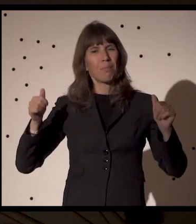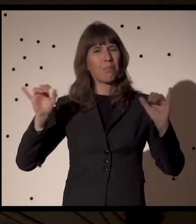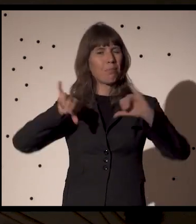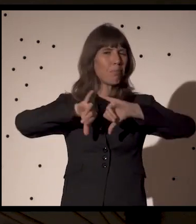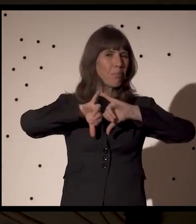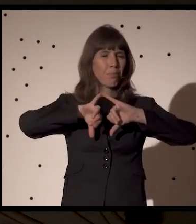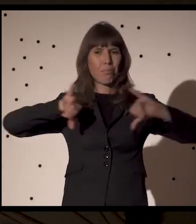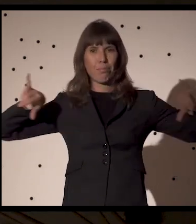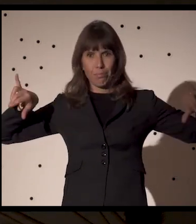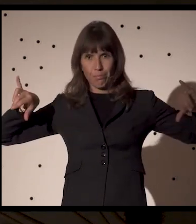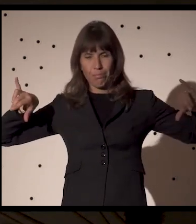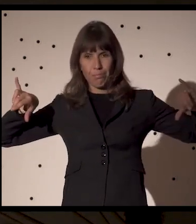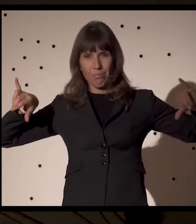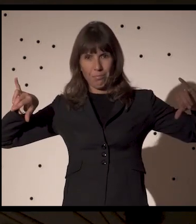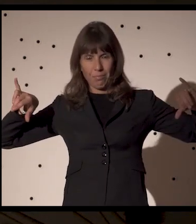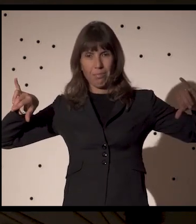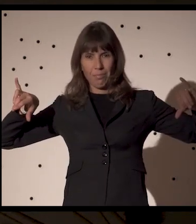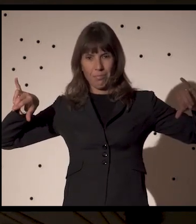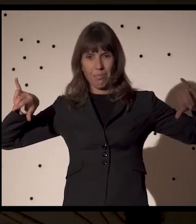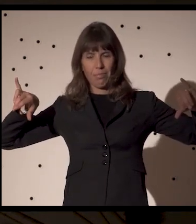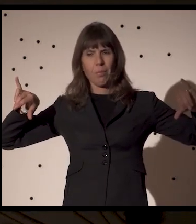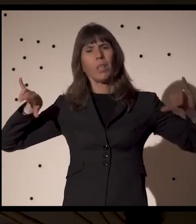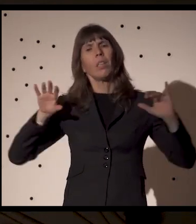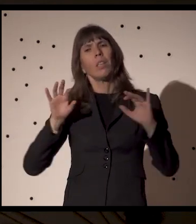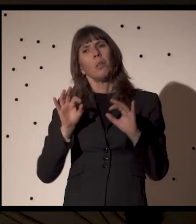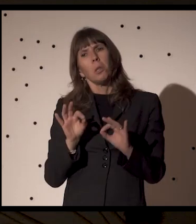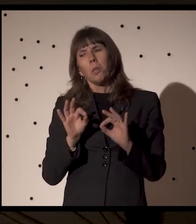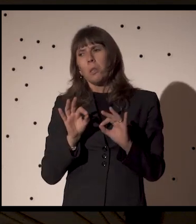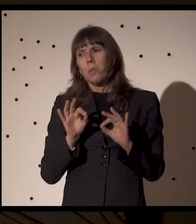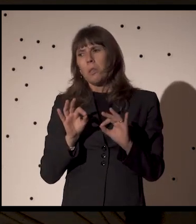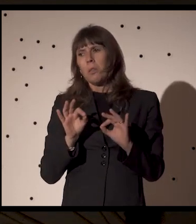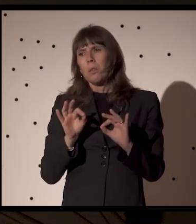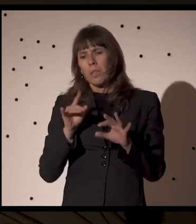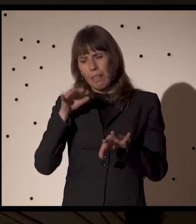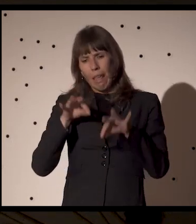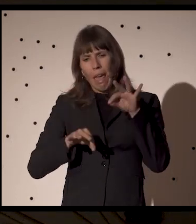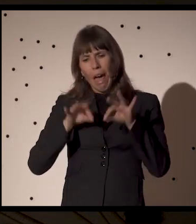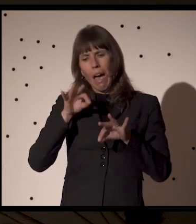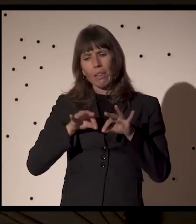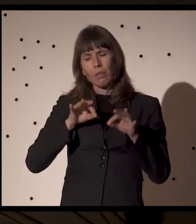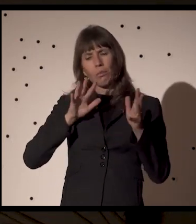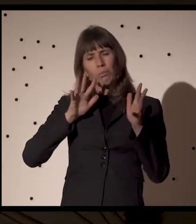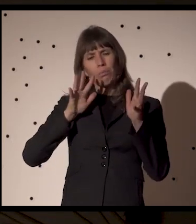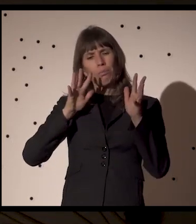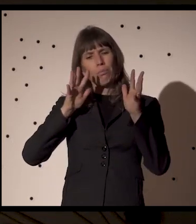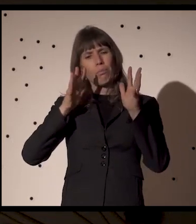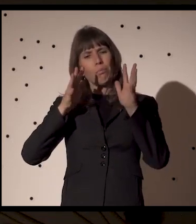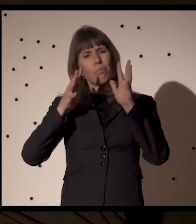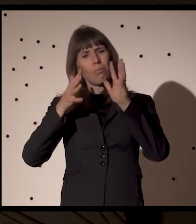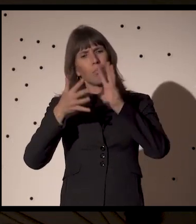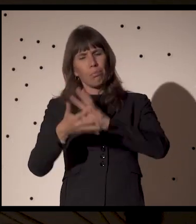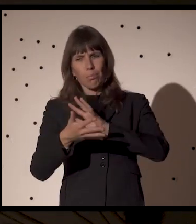di vista che è stato scelto per raccontare le trasformazioni del teatro Oggi è